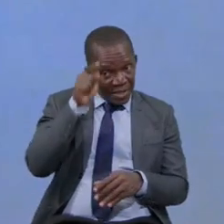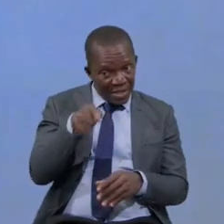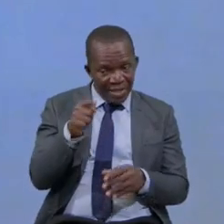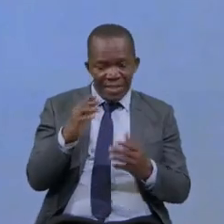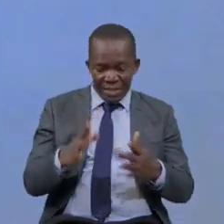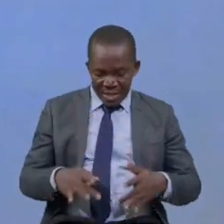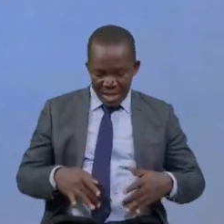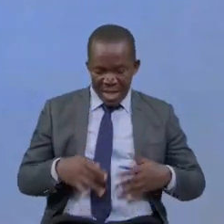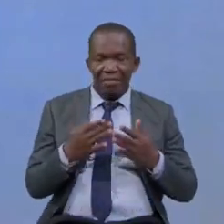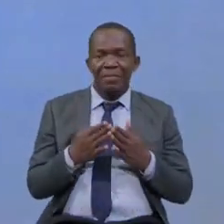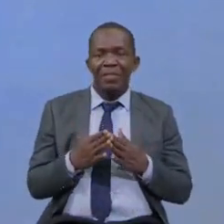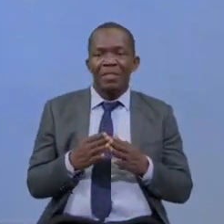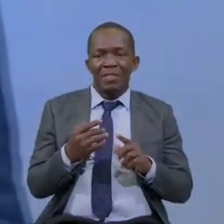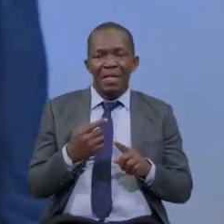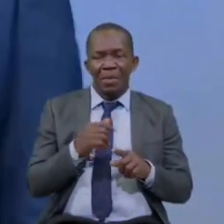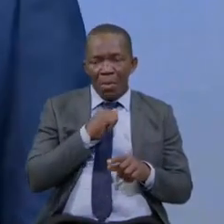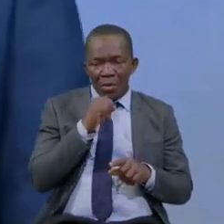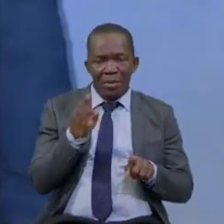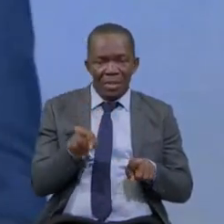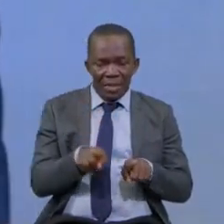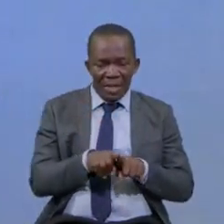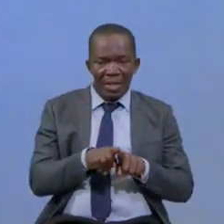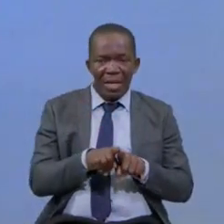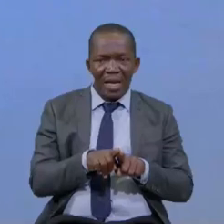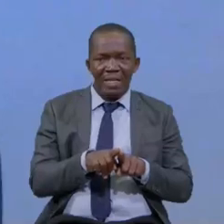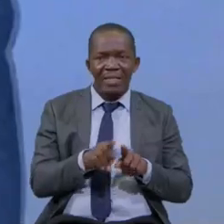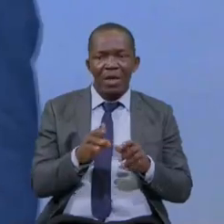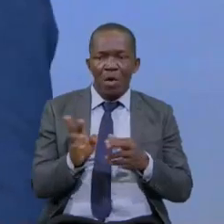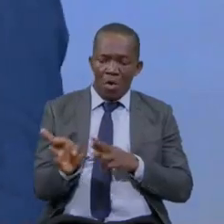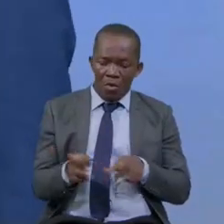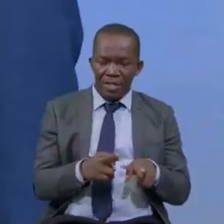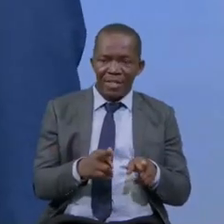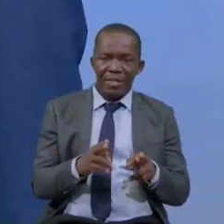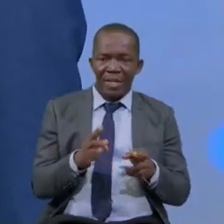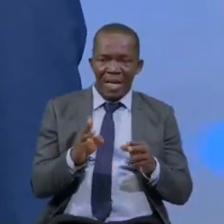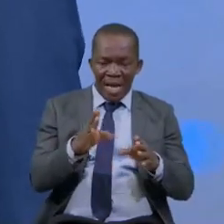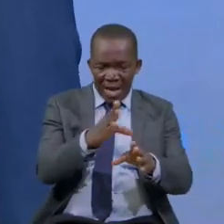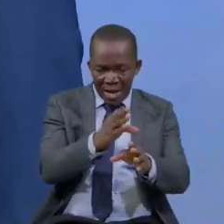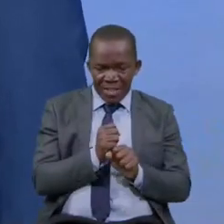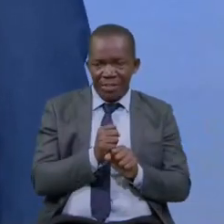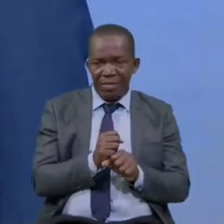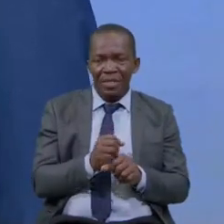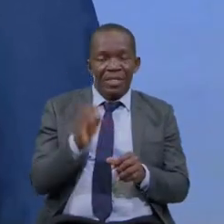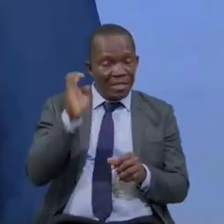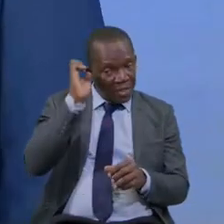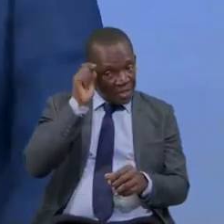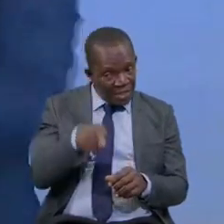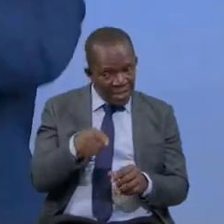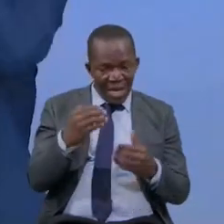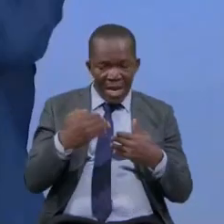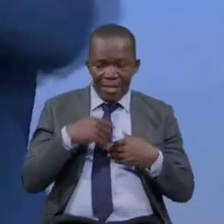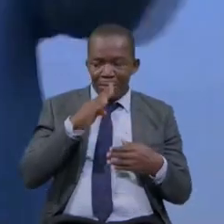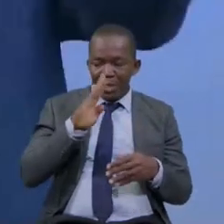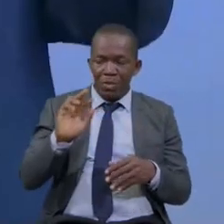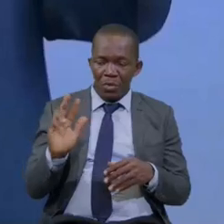Pas que j'ai déjà atteint. Il a été au troisième ciel. Et il connaissait les promesses de Dieu, les prophéties de